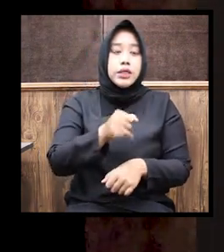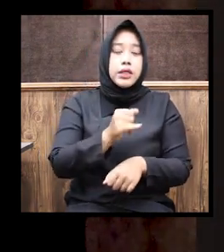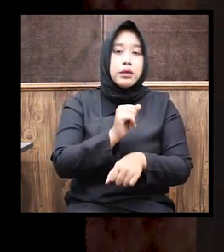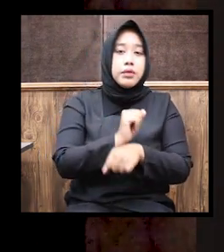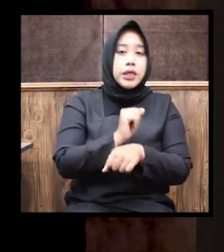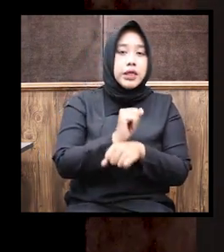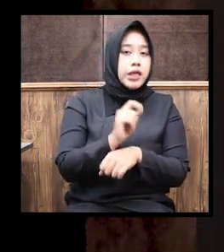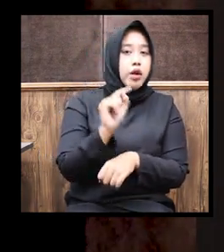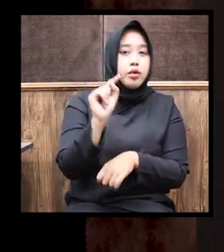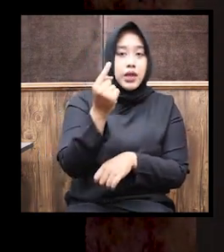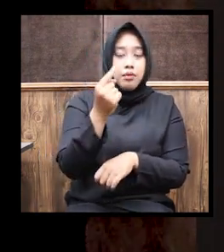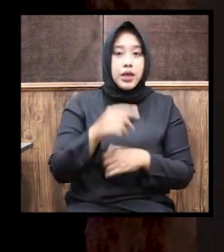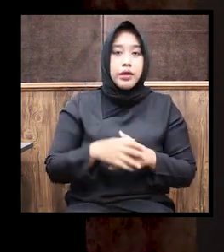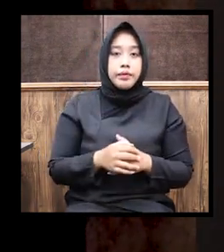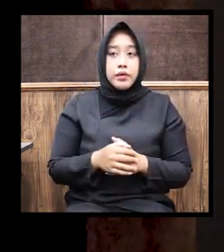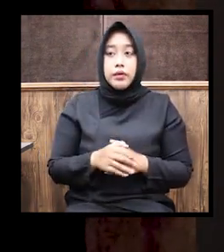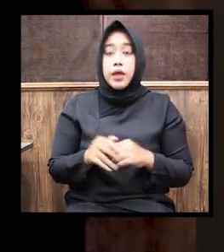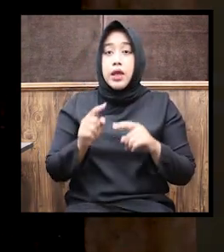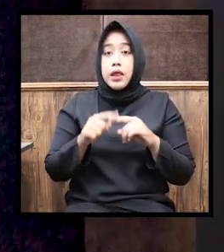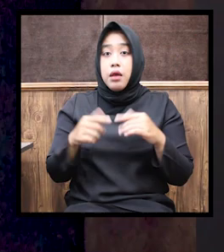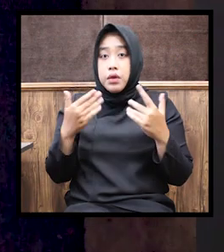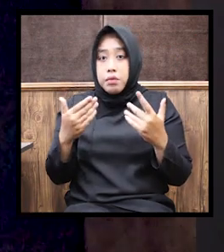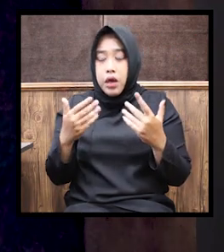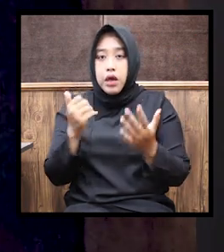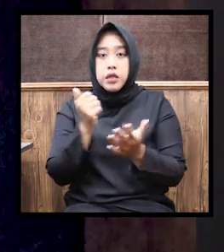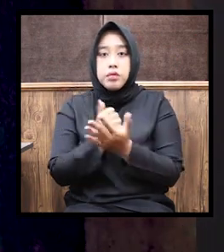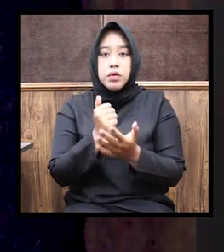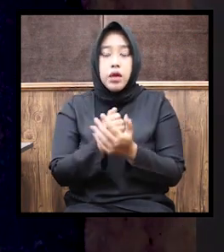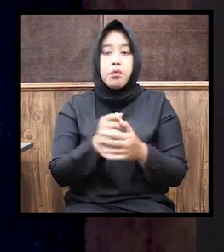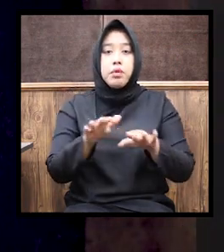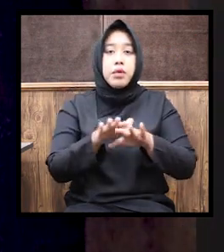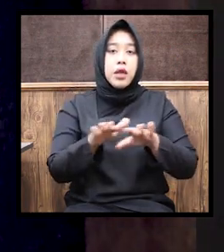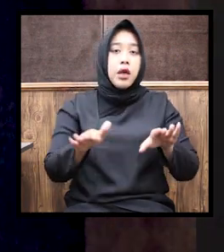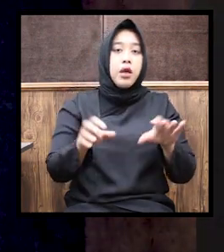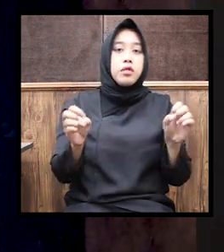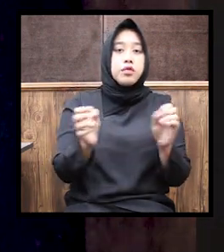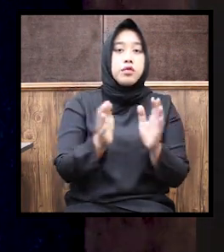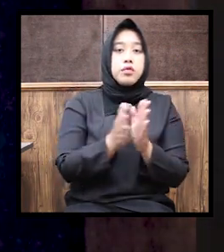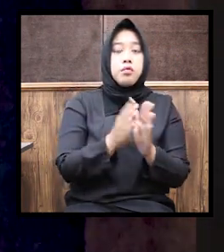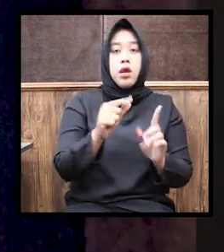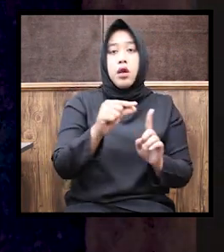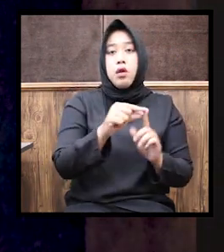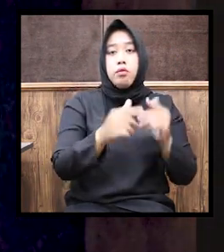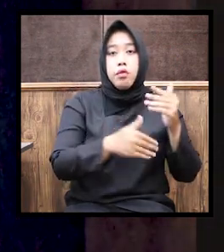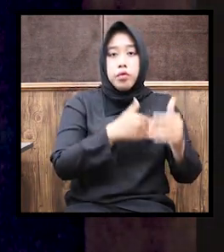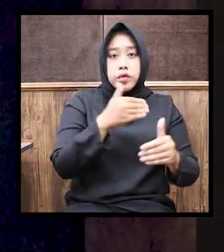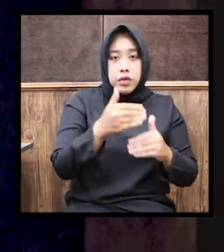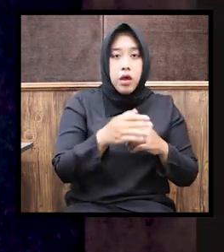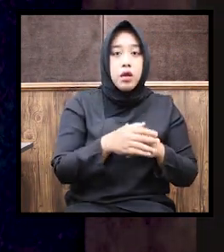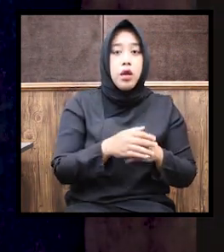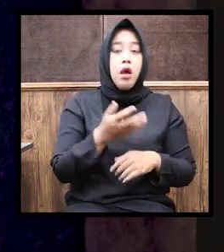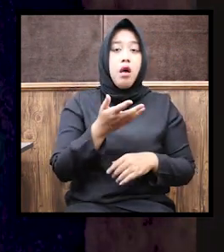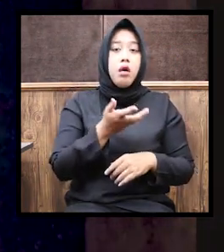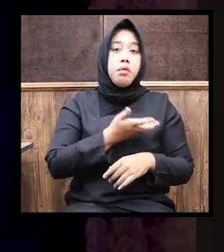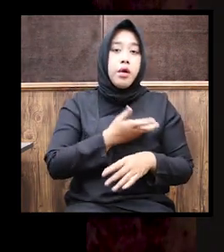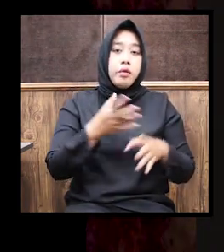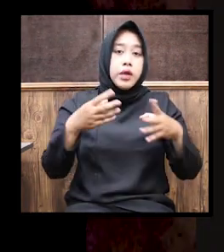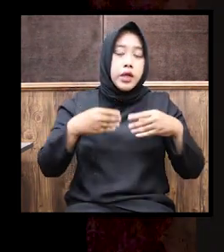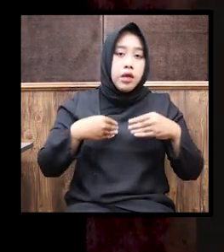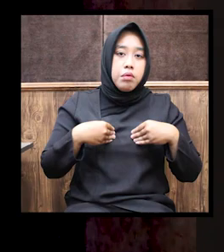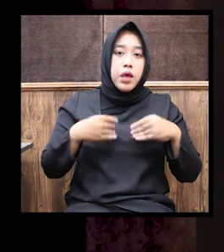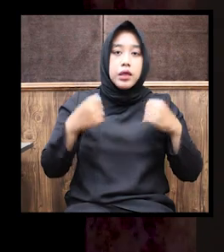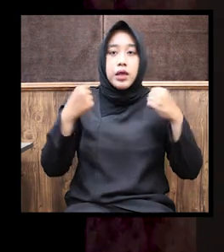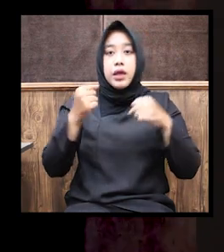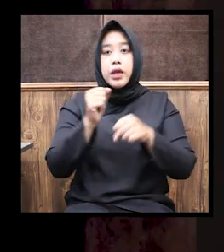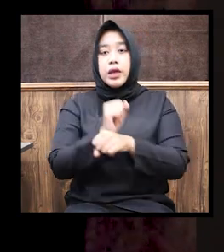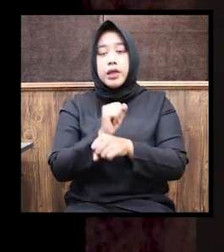poin utamanya tapi bagaimana pemerataan jumlah perusahaan itu mau menyerap Tenaga Kerja disabilitas